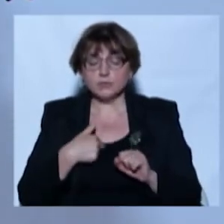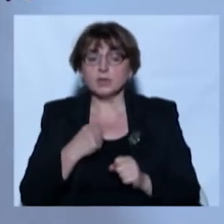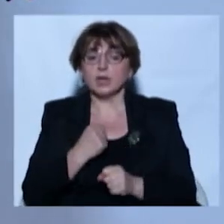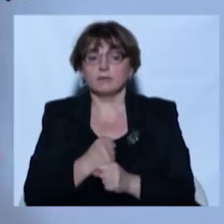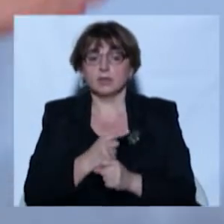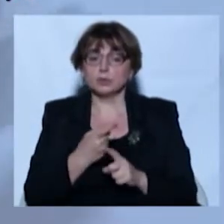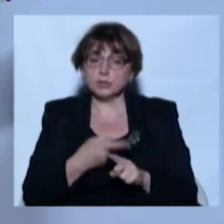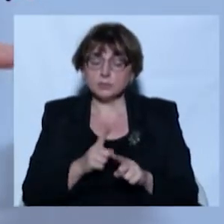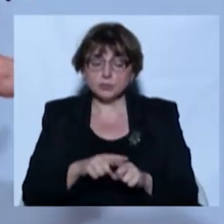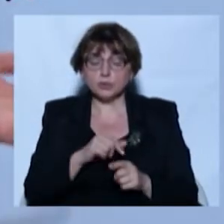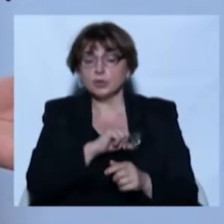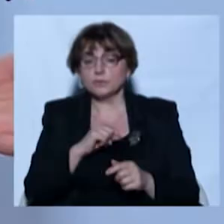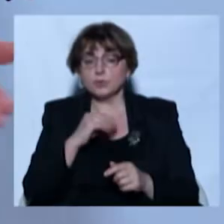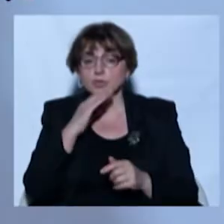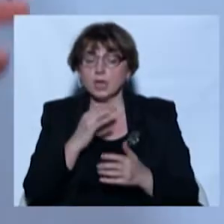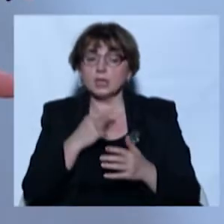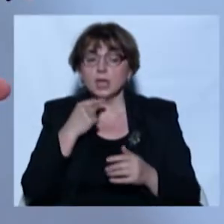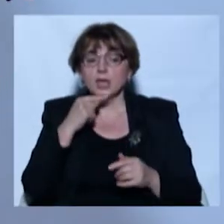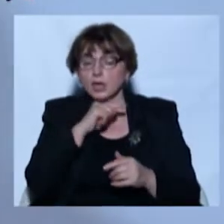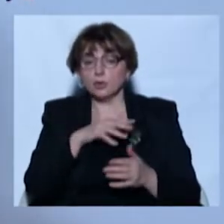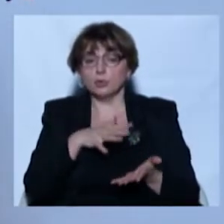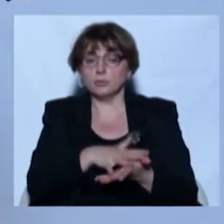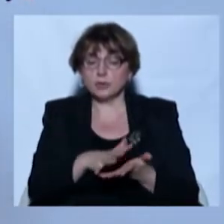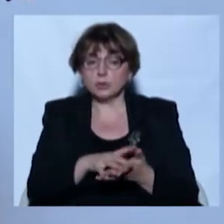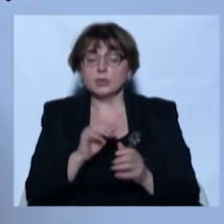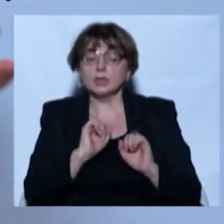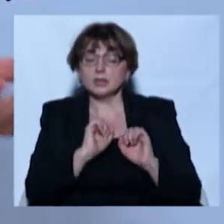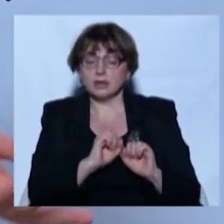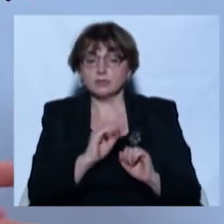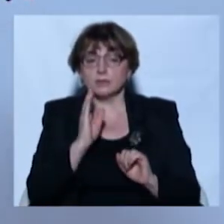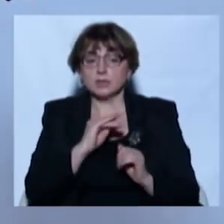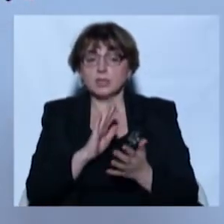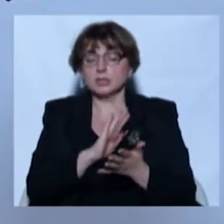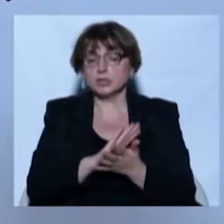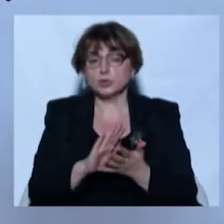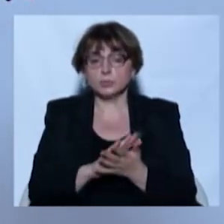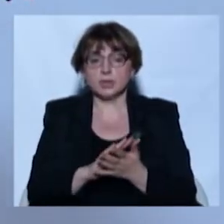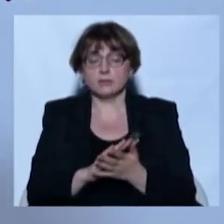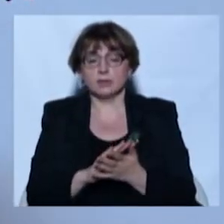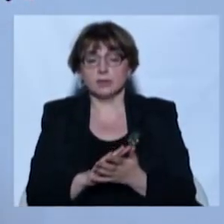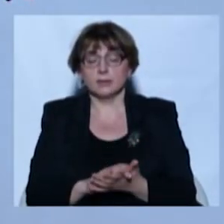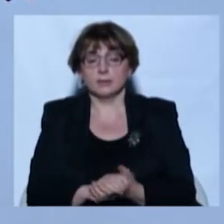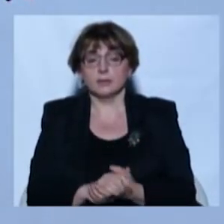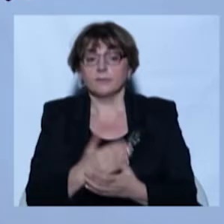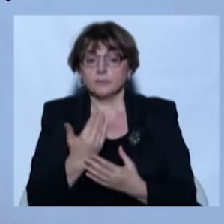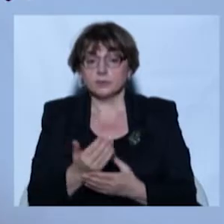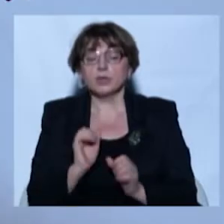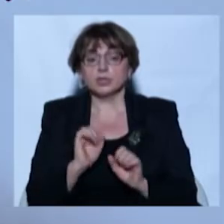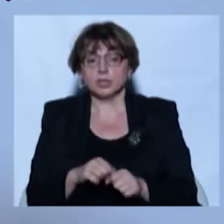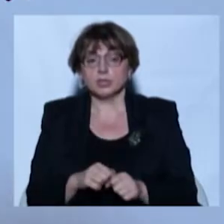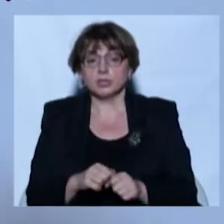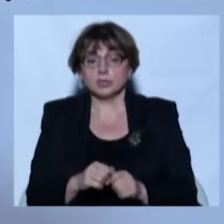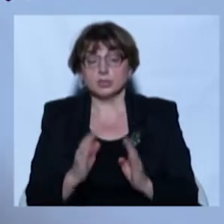გააკეთოთ იმისთვის, რომ დაზოგოთ წყალი ან დაიცვათ წყალი და სისუფთავე დაიცვათ წყლის? თქვენ